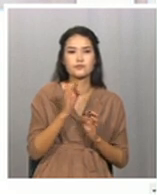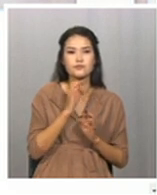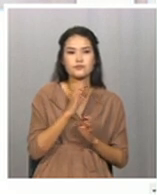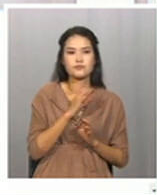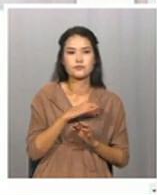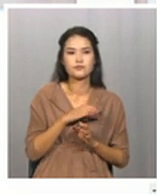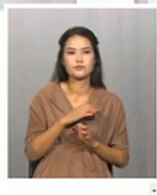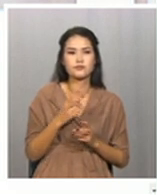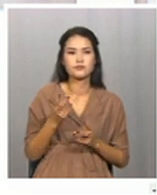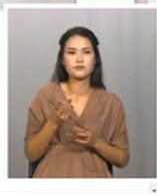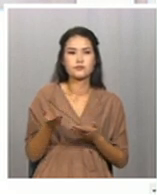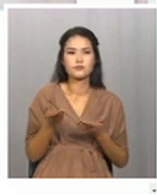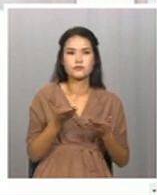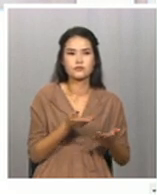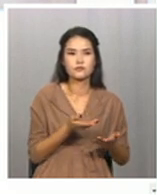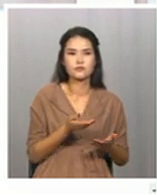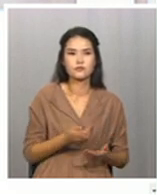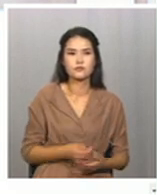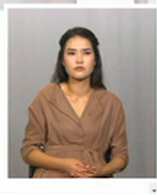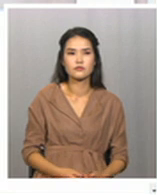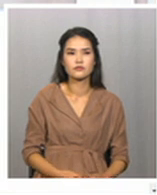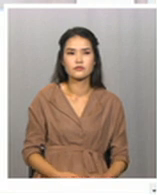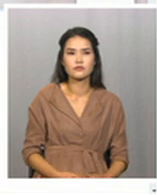алуы тиіс.